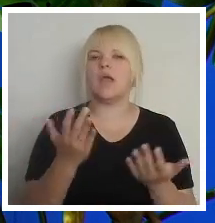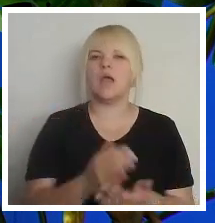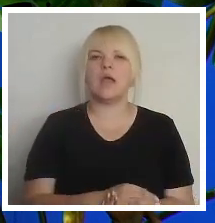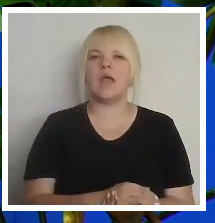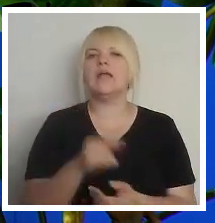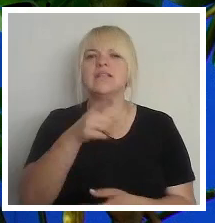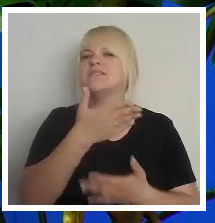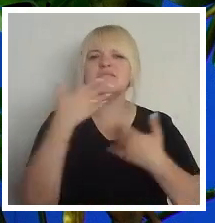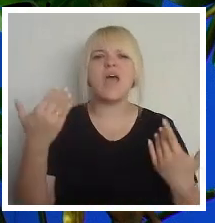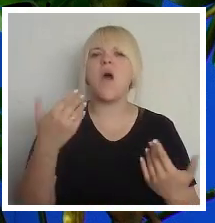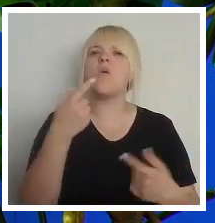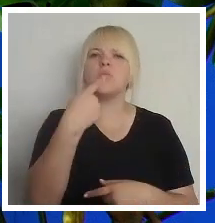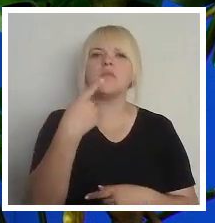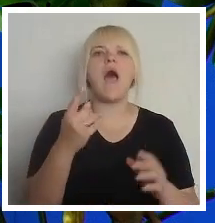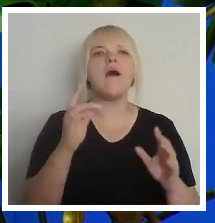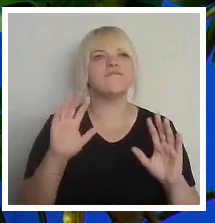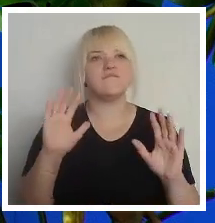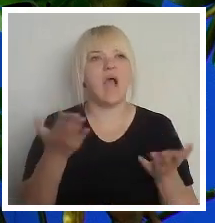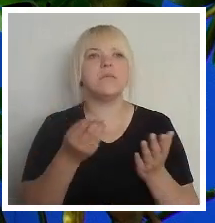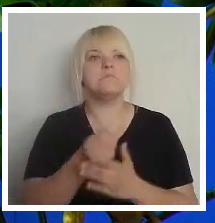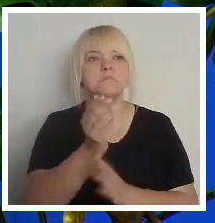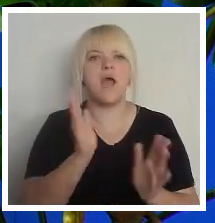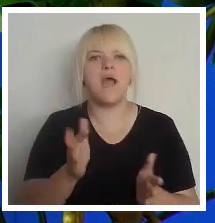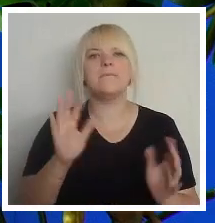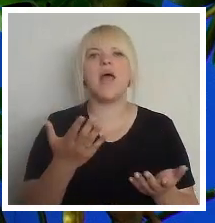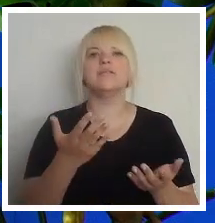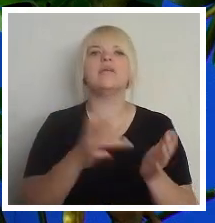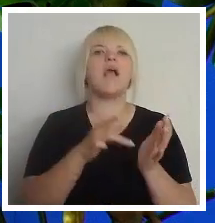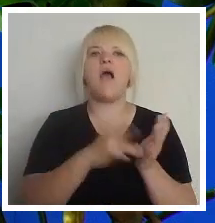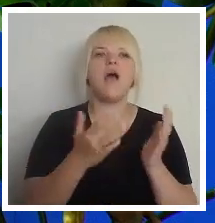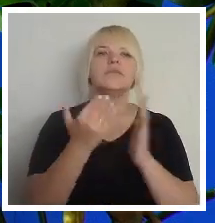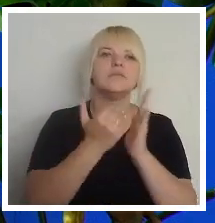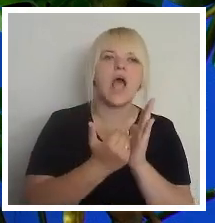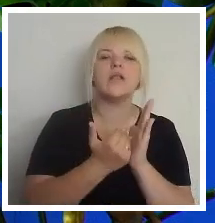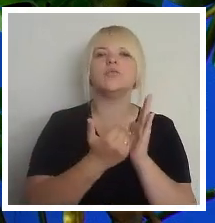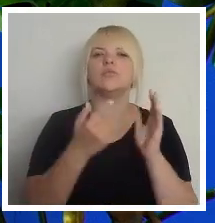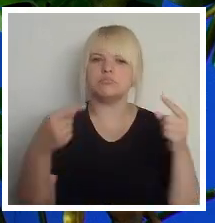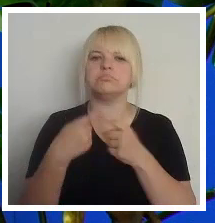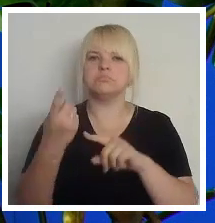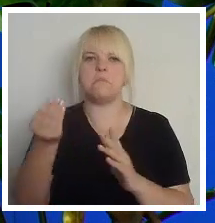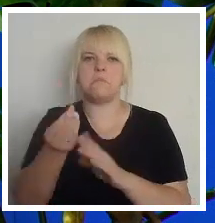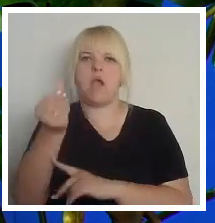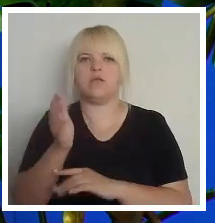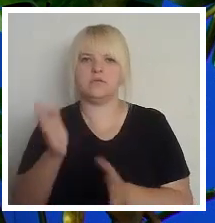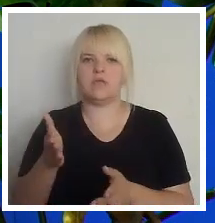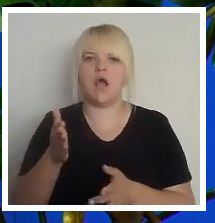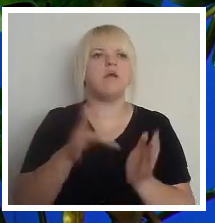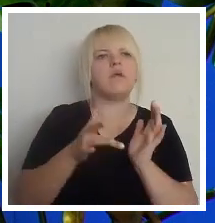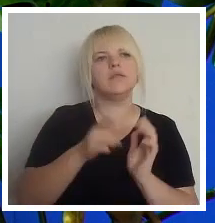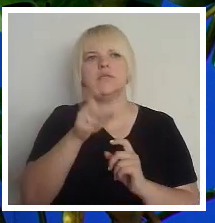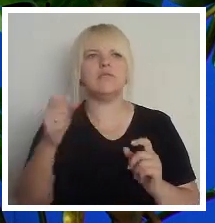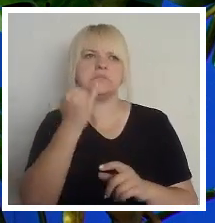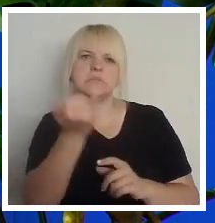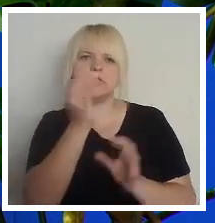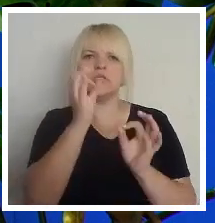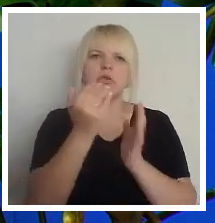tas nav jautājums vai, tas ir drīzāk jautājums ar ko, ar kādu saturu, kas ir tas saturs, kas cilvēks interesē. Un šeit uzreiz ir, protams,